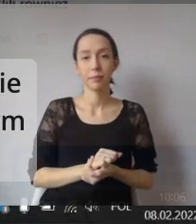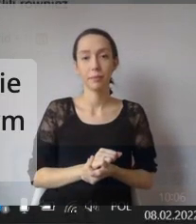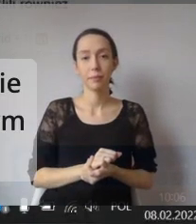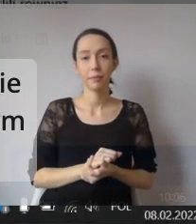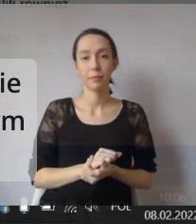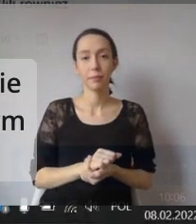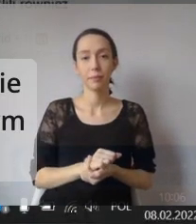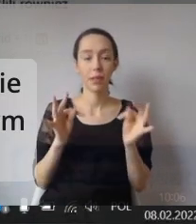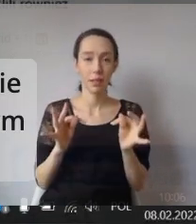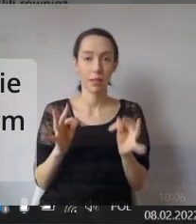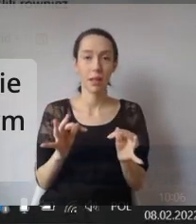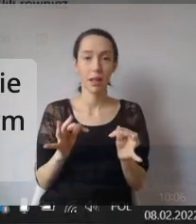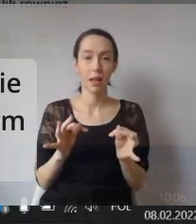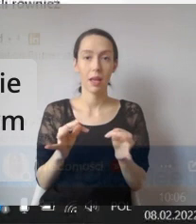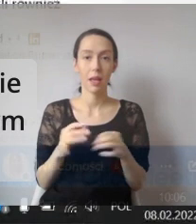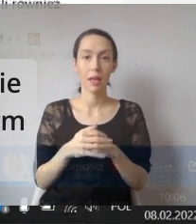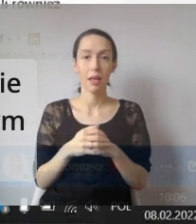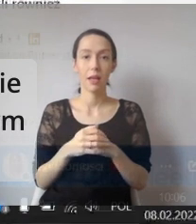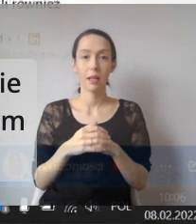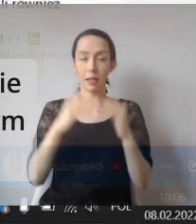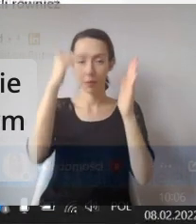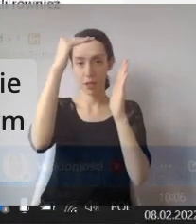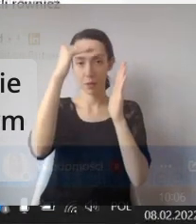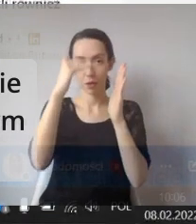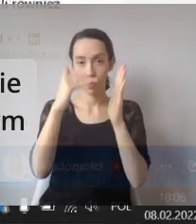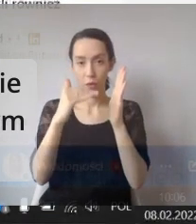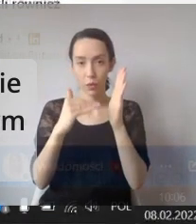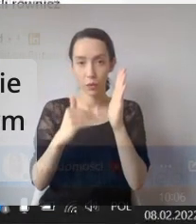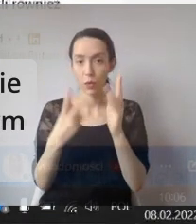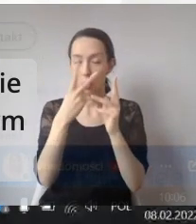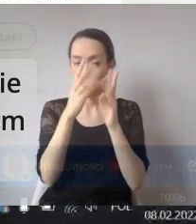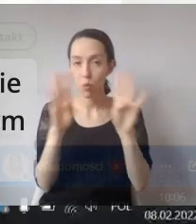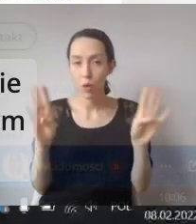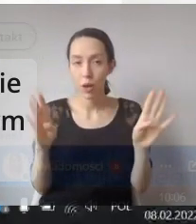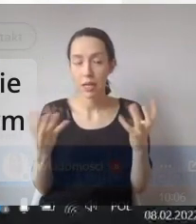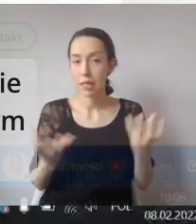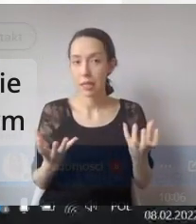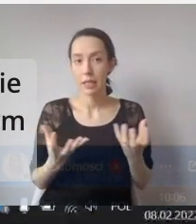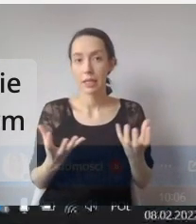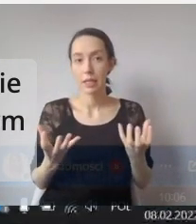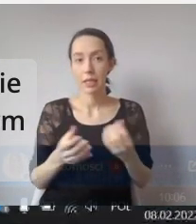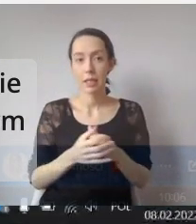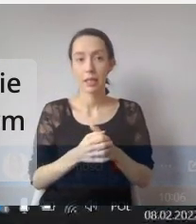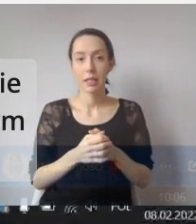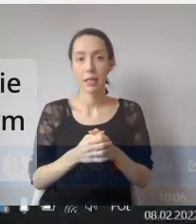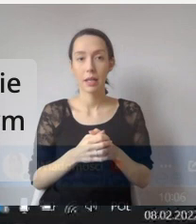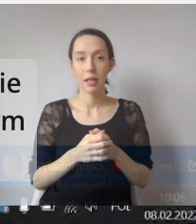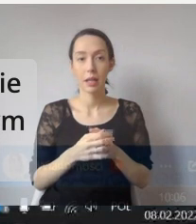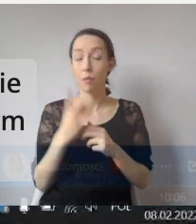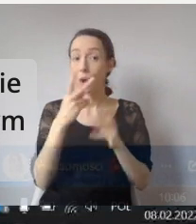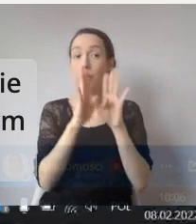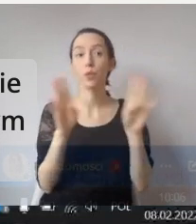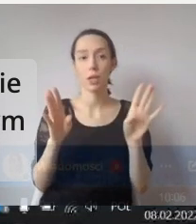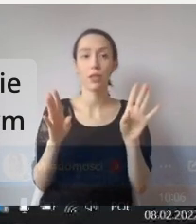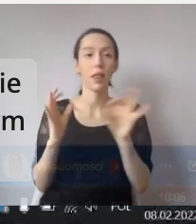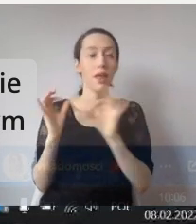I teraz, jak przejdziemy sobie w dół, pokażę Państwu, gdzie to się znajduje, gdzie wskakuje ta informacja już na